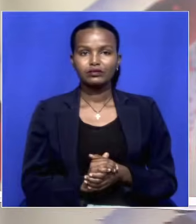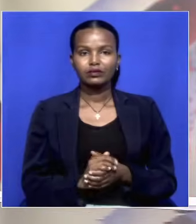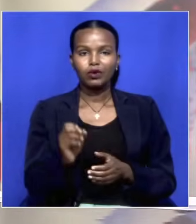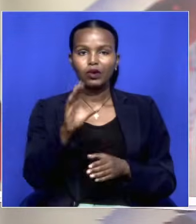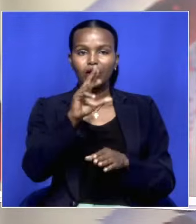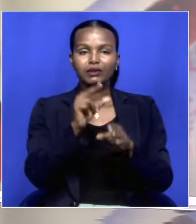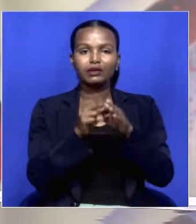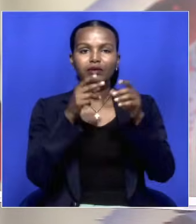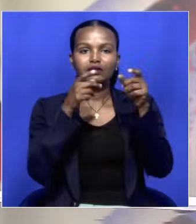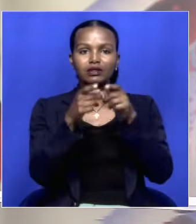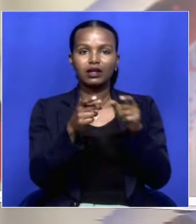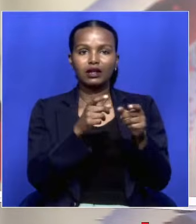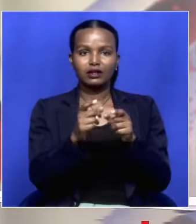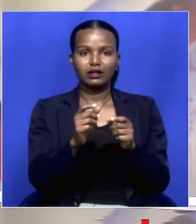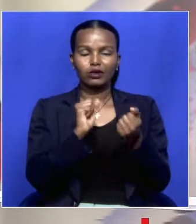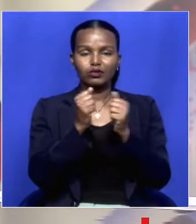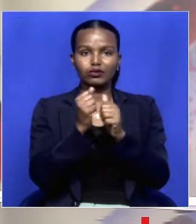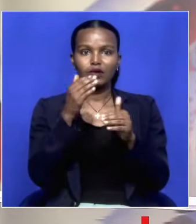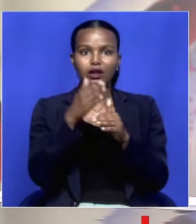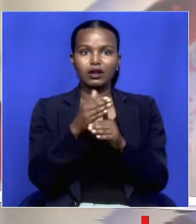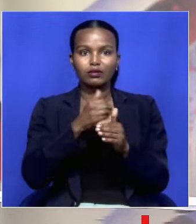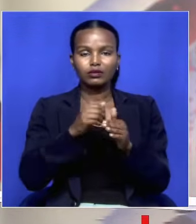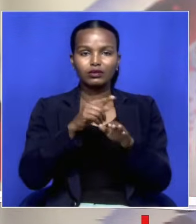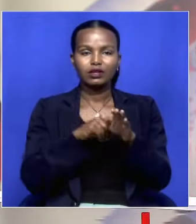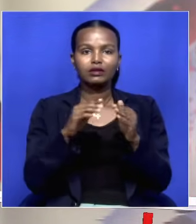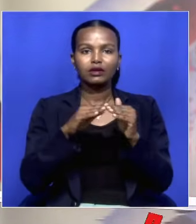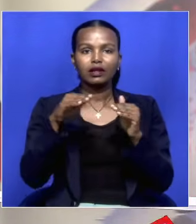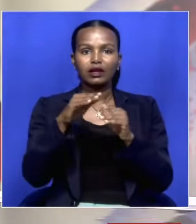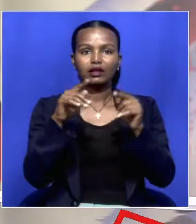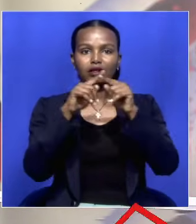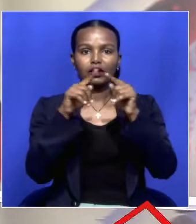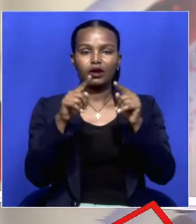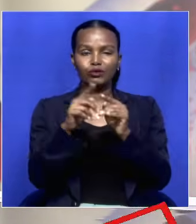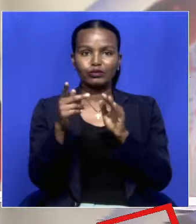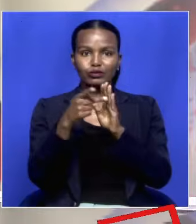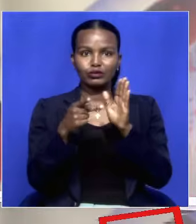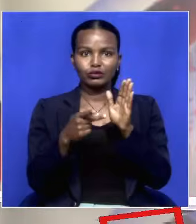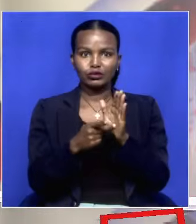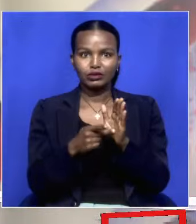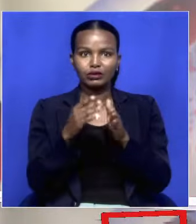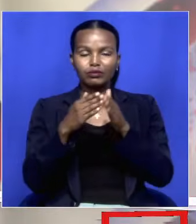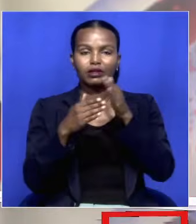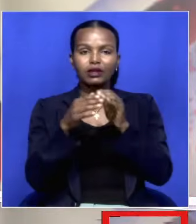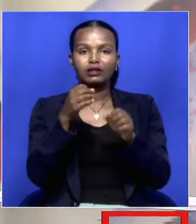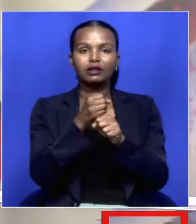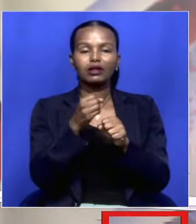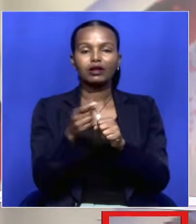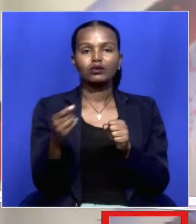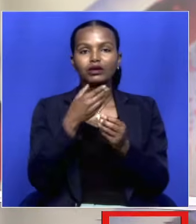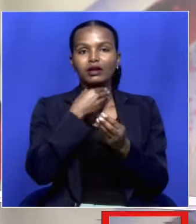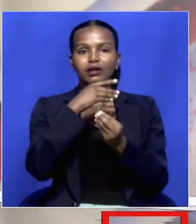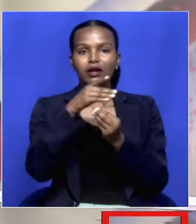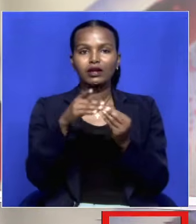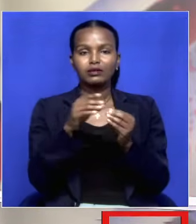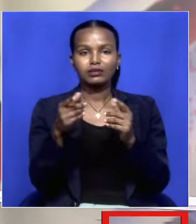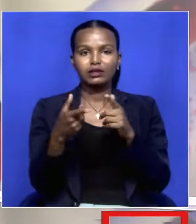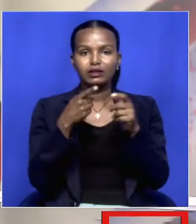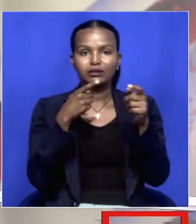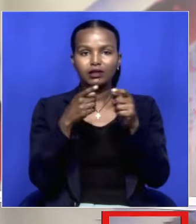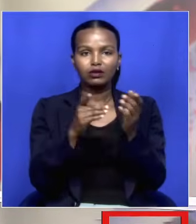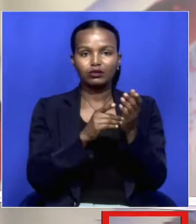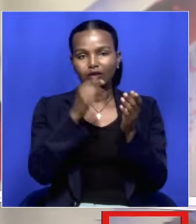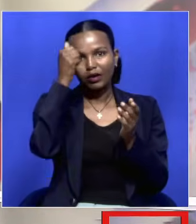በዋግ ኽምራ ብሔረሰብ አስተዳደር ከለውጥ ወዲህ ከማንኛውም ጊዜ በላይ የትላልቅ ፕሮጀክቶች ግንባታ እየተከናወነ እንደሆነ የአማራ ክልል ምክትል